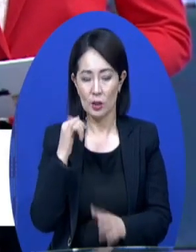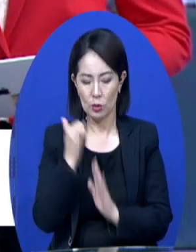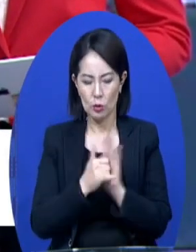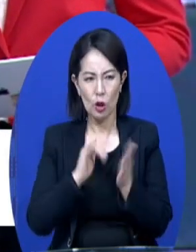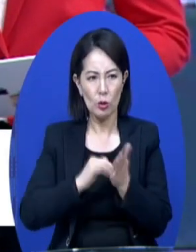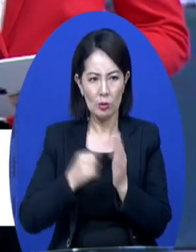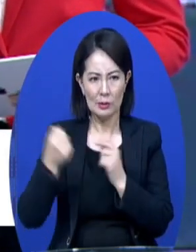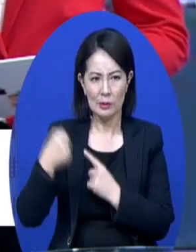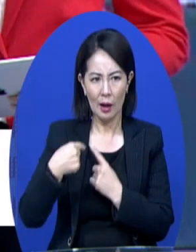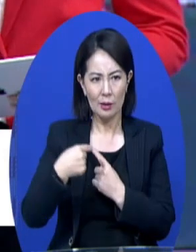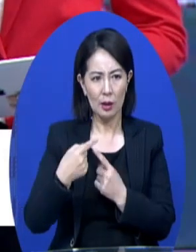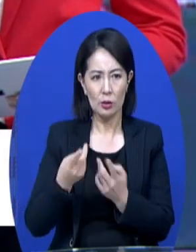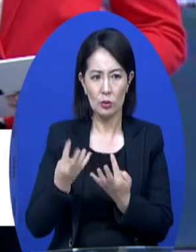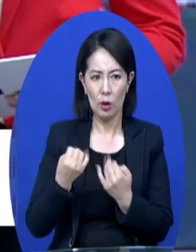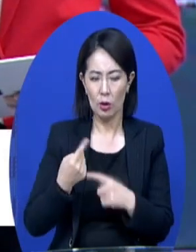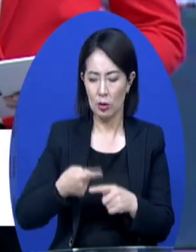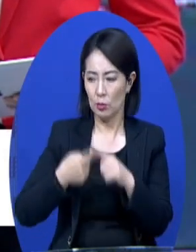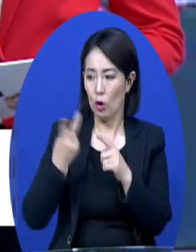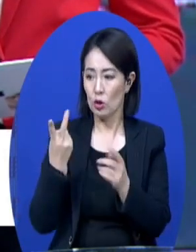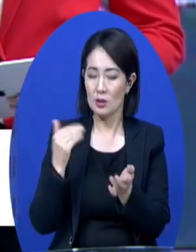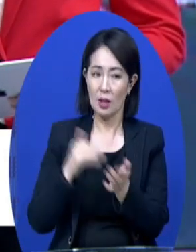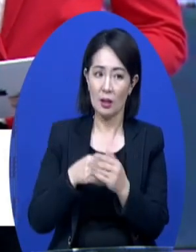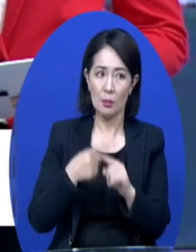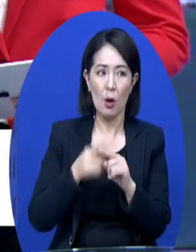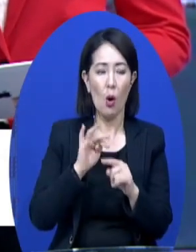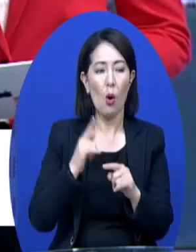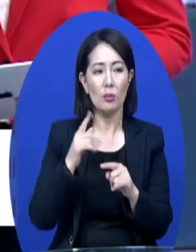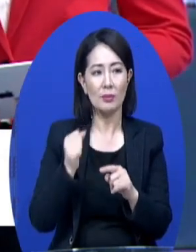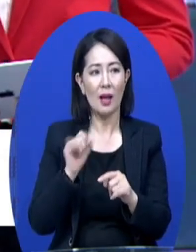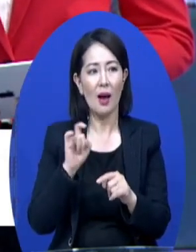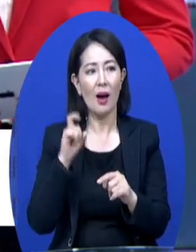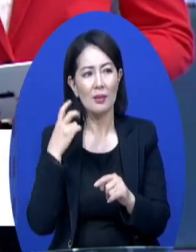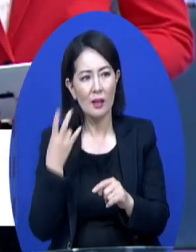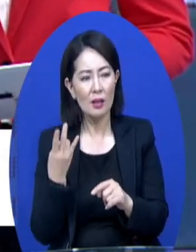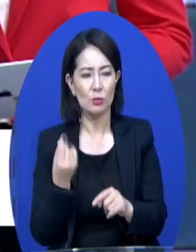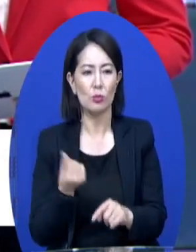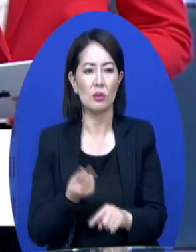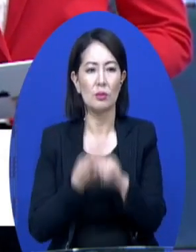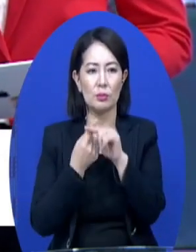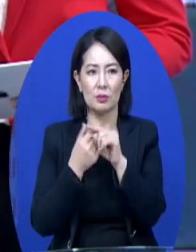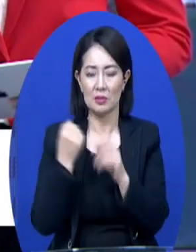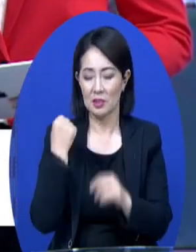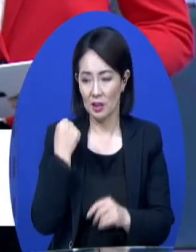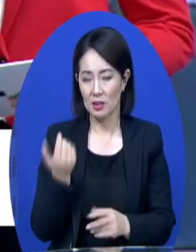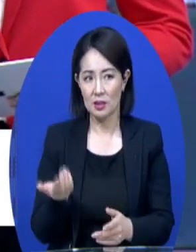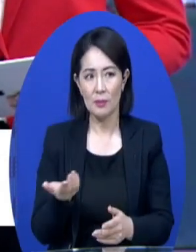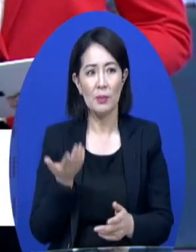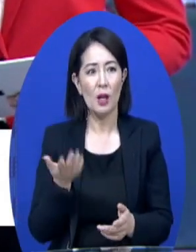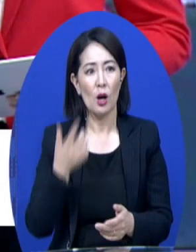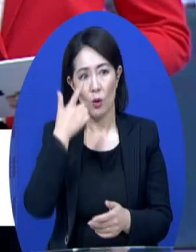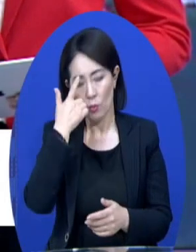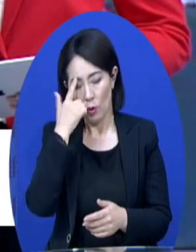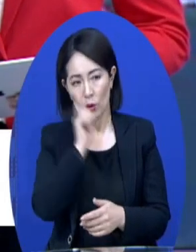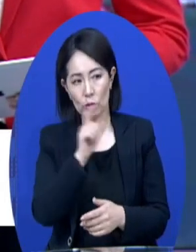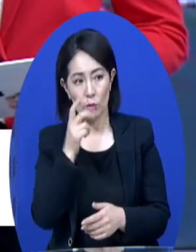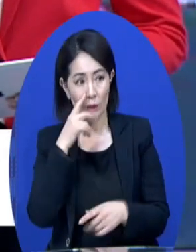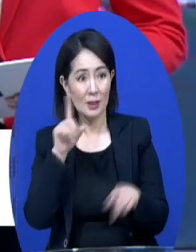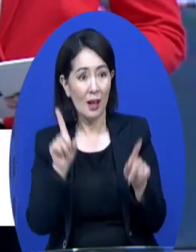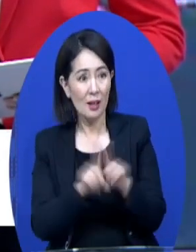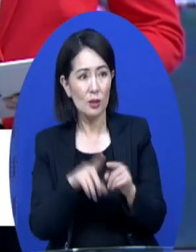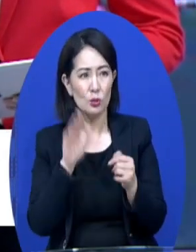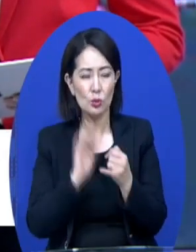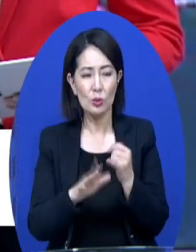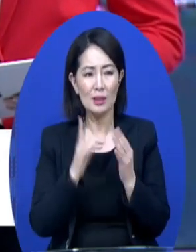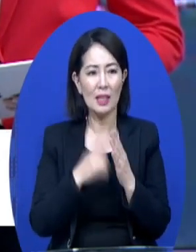төлөвлөсөн захиалагчдынхаа тоог 2 дахин нэмэгдүүлж, хувьцааныхаа ханшийг өмнө байгаагүйгээр өсгөж чадсан явдал юм аа. Монголын үзэгчд ч мөн адил